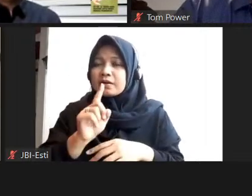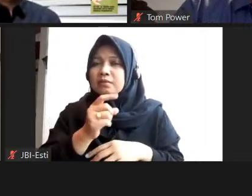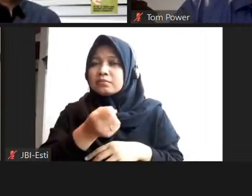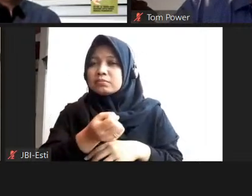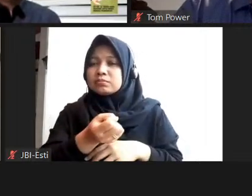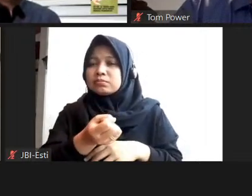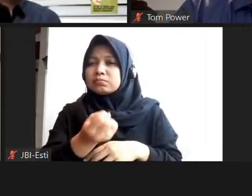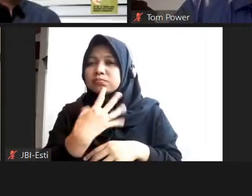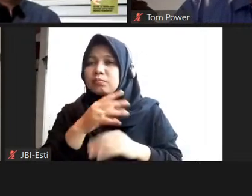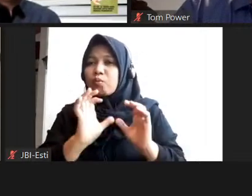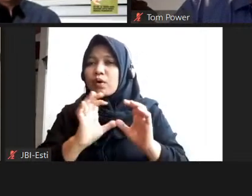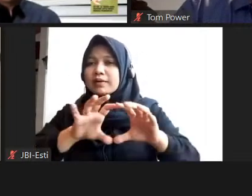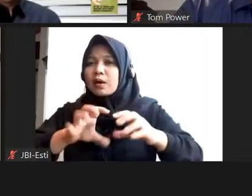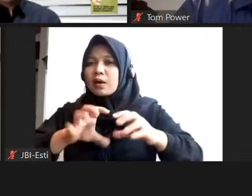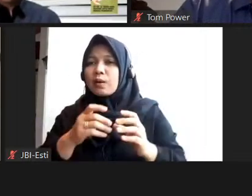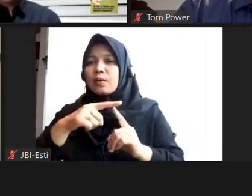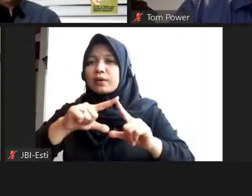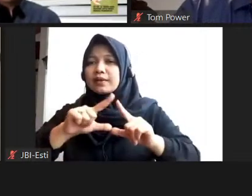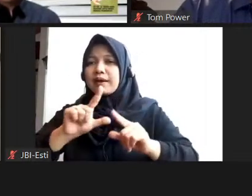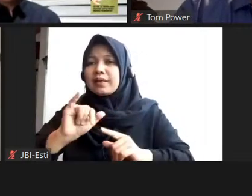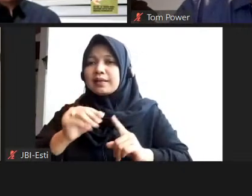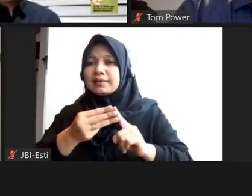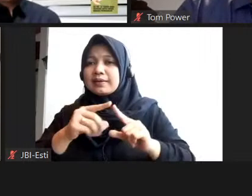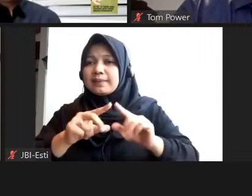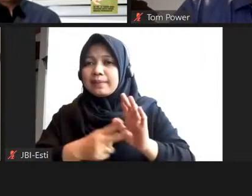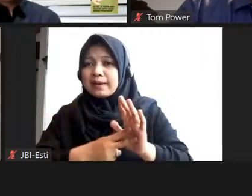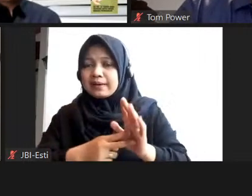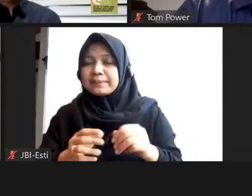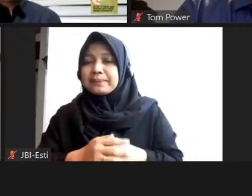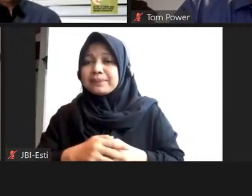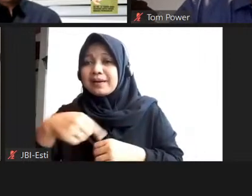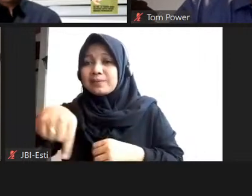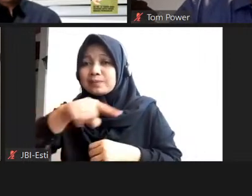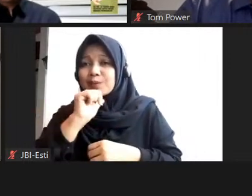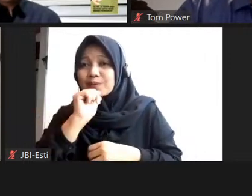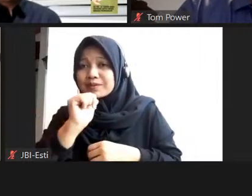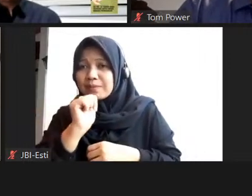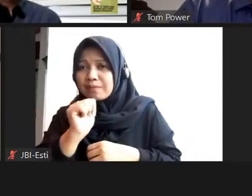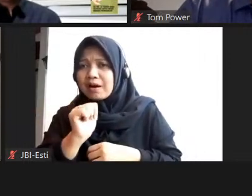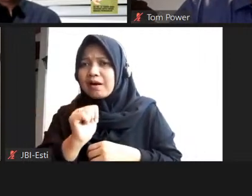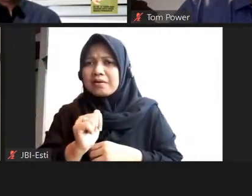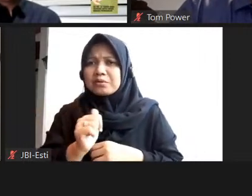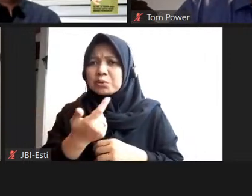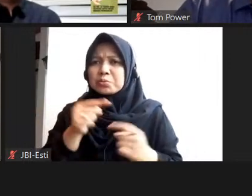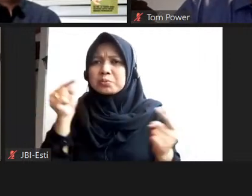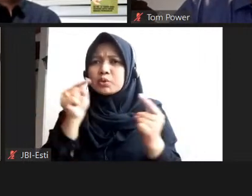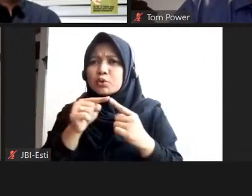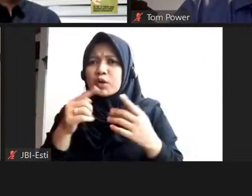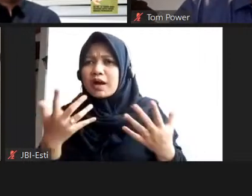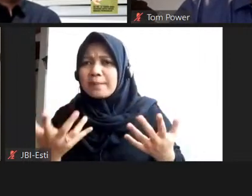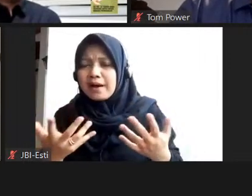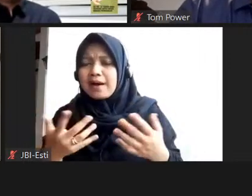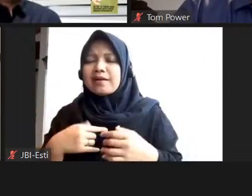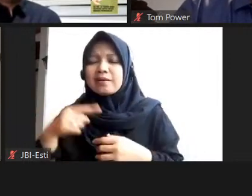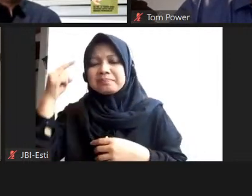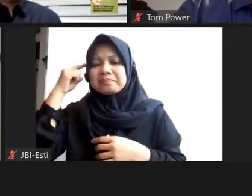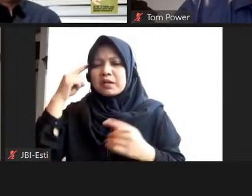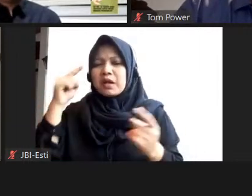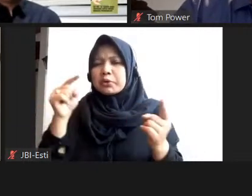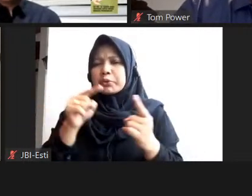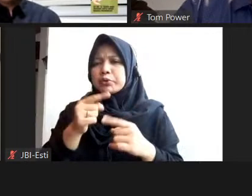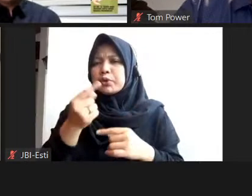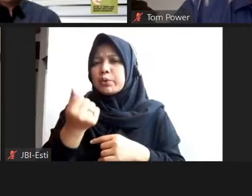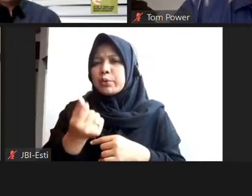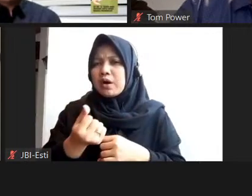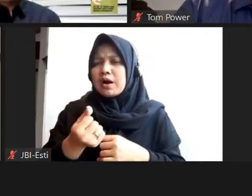Nah, siapakah mereka dan apa kepentingannya? Saya rasa tidak jauh-jauh dari kepentingan uang, dan yang paling penting sebetulnya mereka